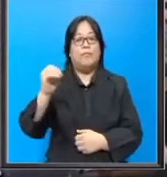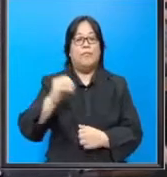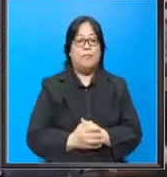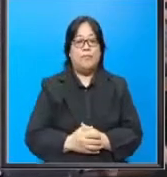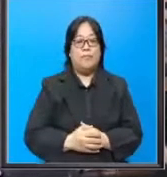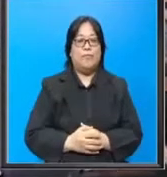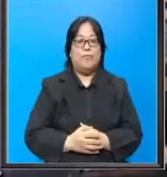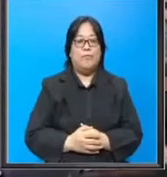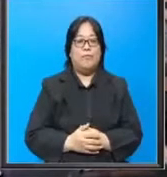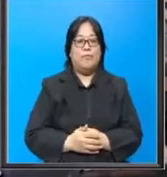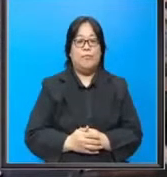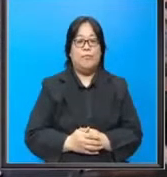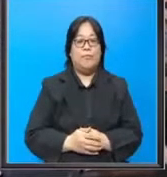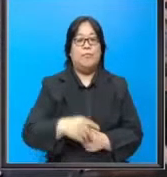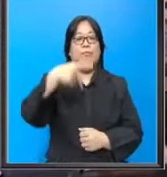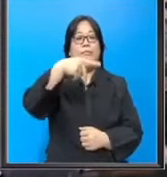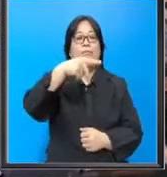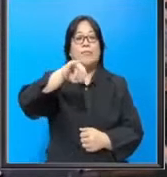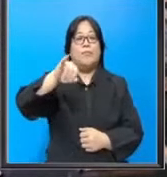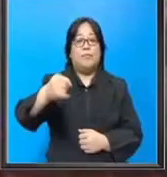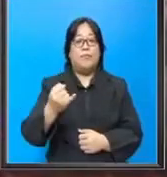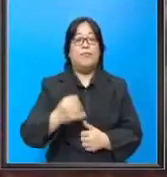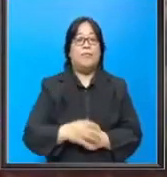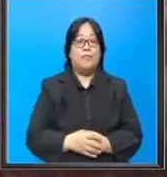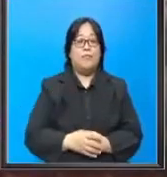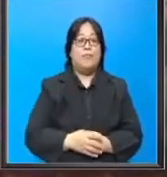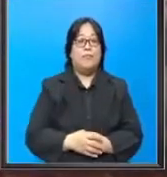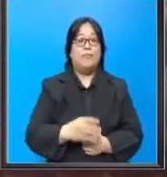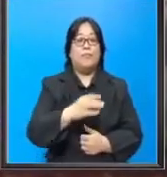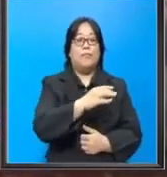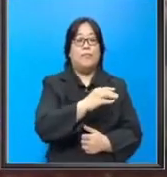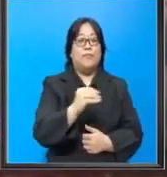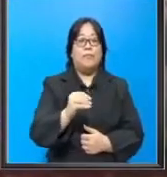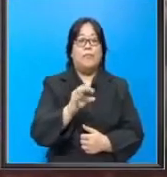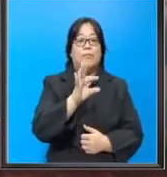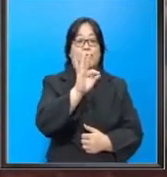perbadanan Putrajaya dananya